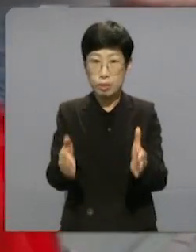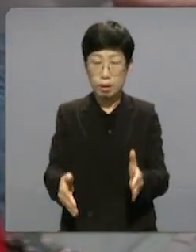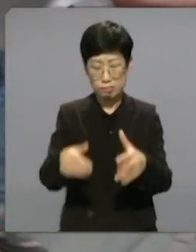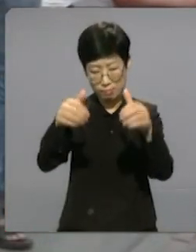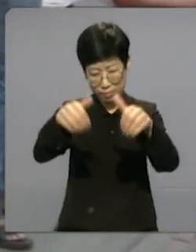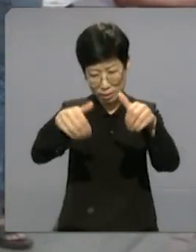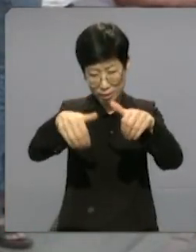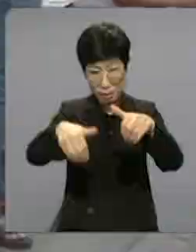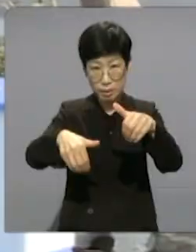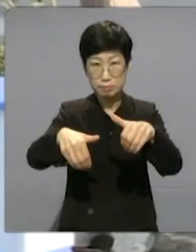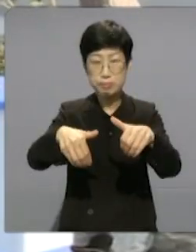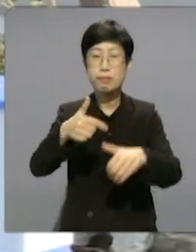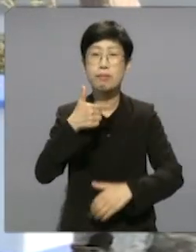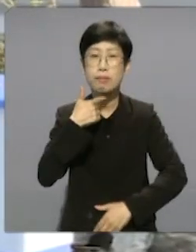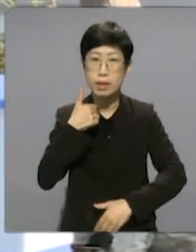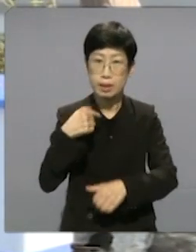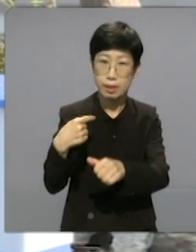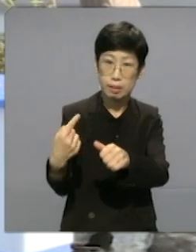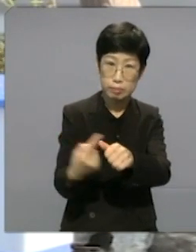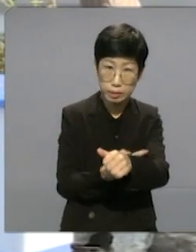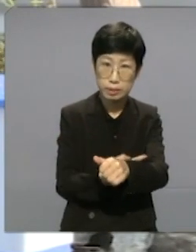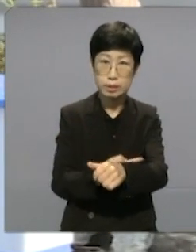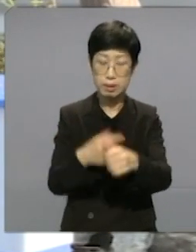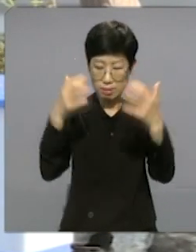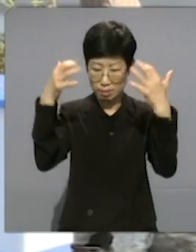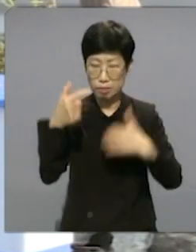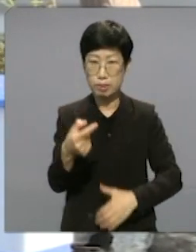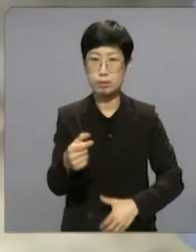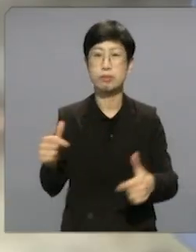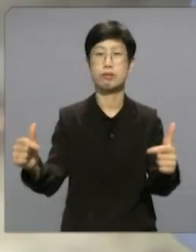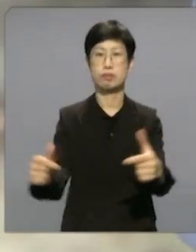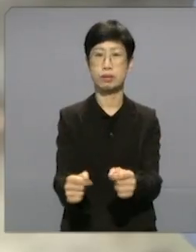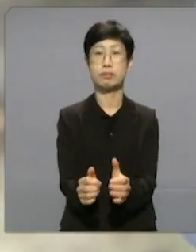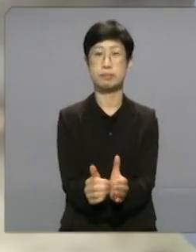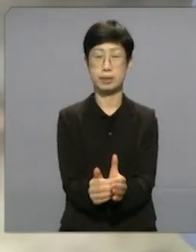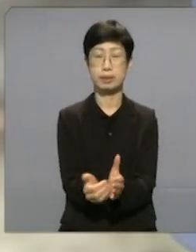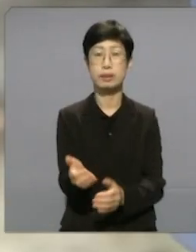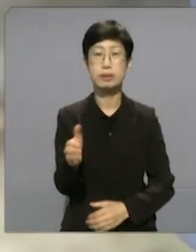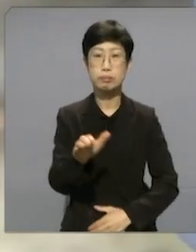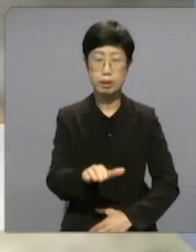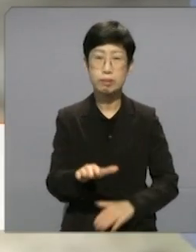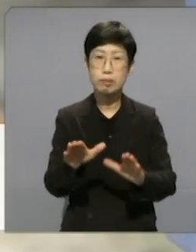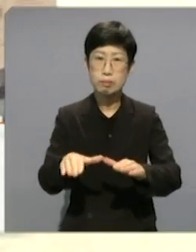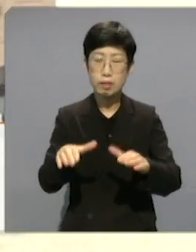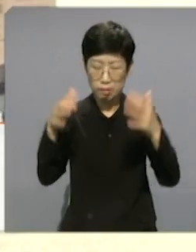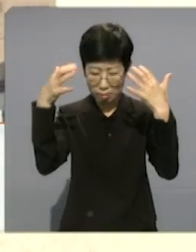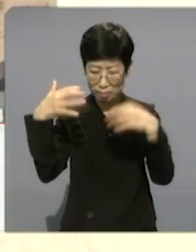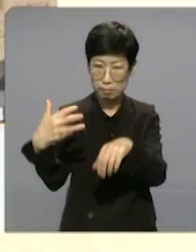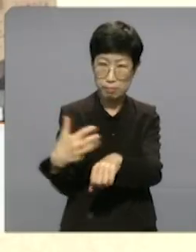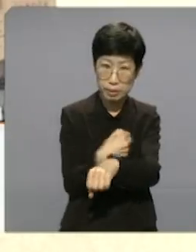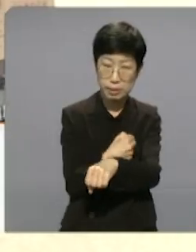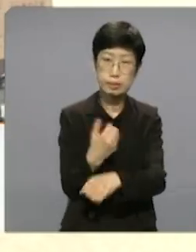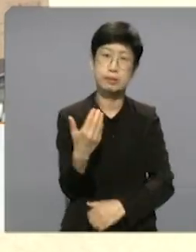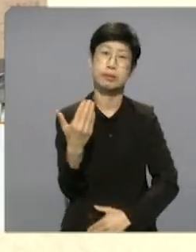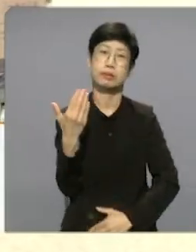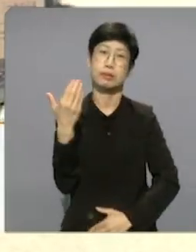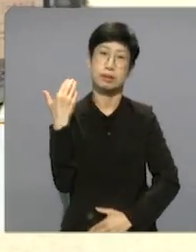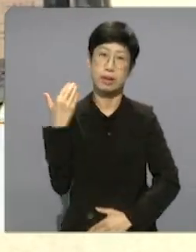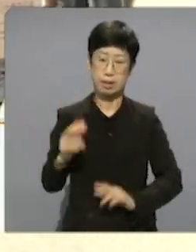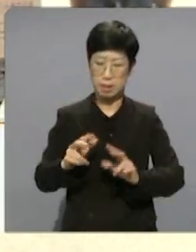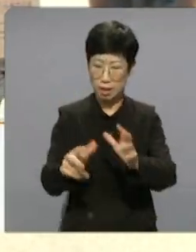비가 몇 차례 내리면서 폭염이 다소 잦잦은 상황인데요. 하지만 이번 폭염은 지난